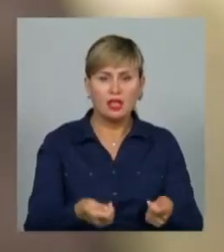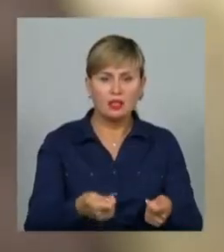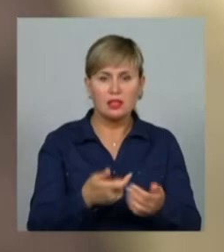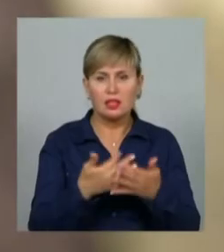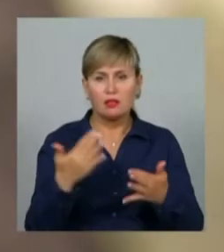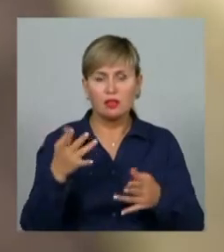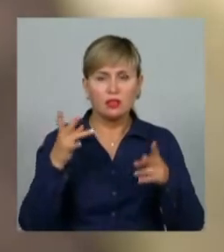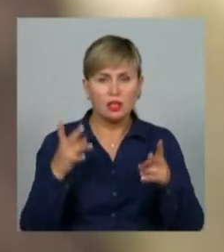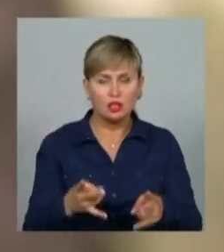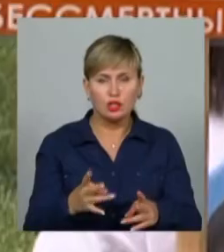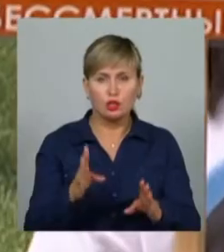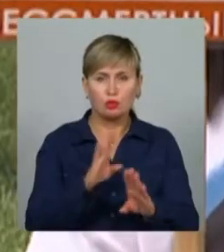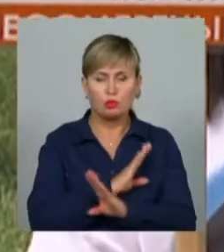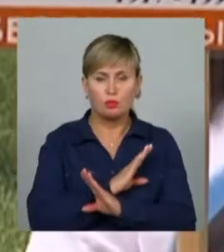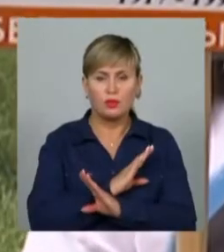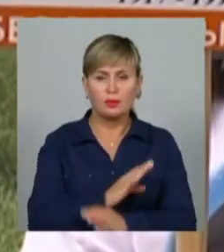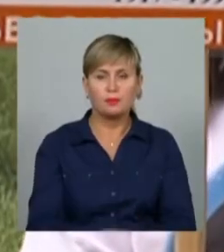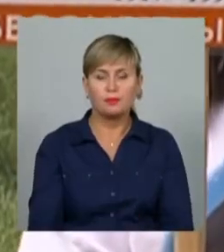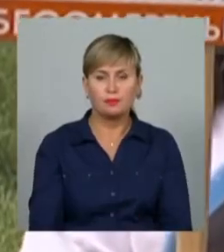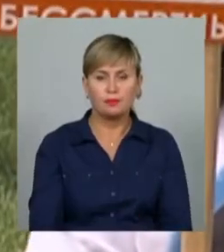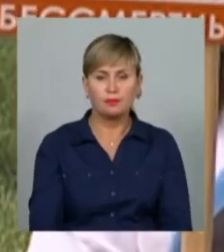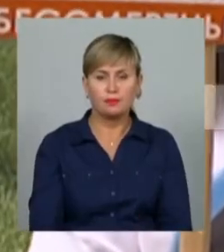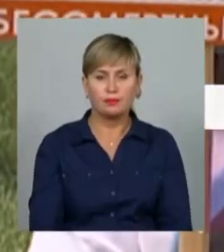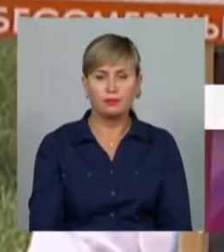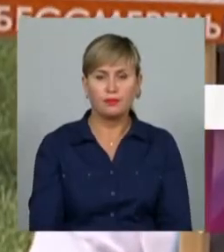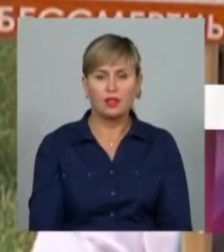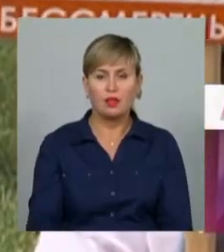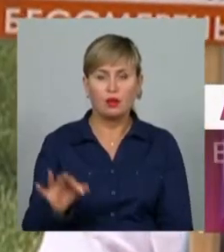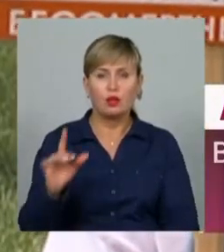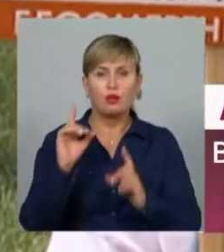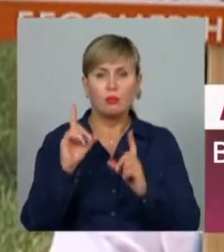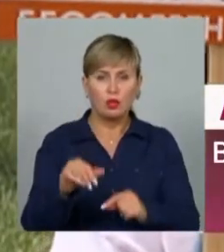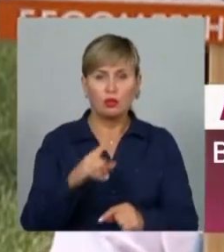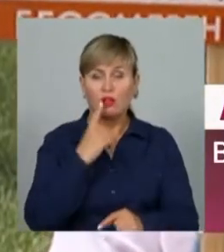его трагической судьбы. Он пошел на фронт,